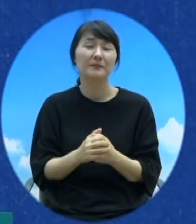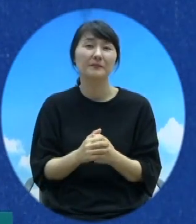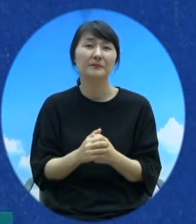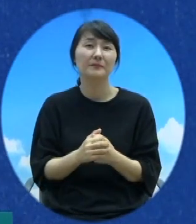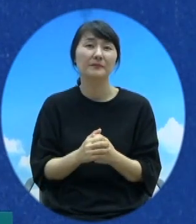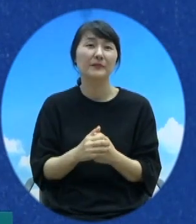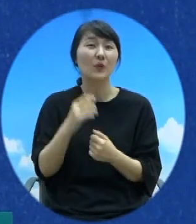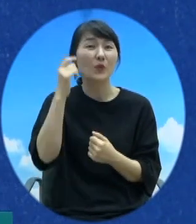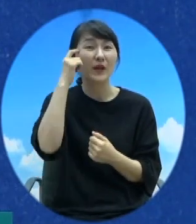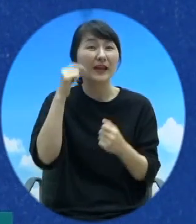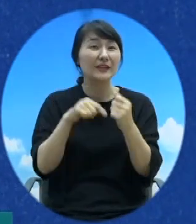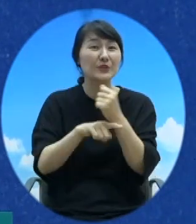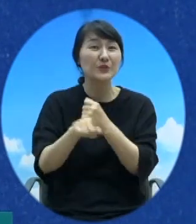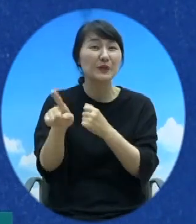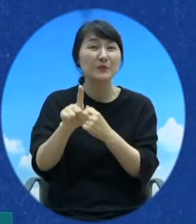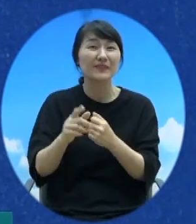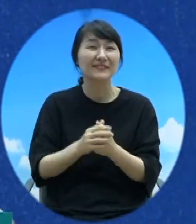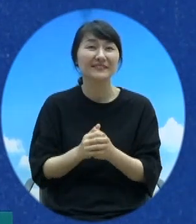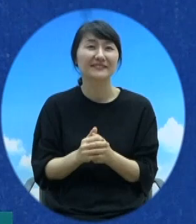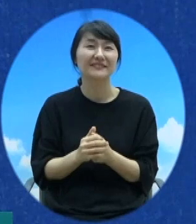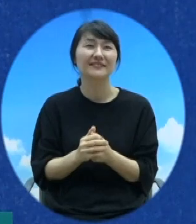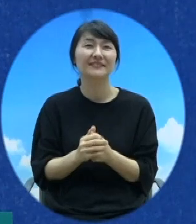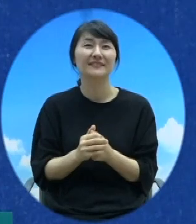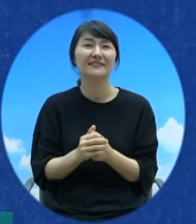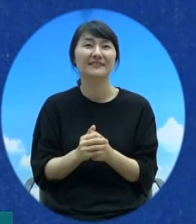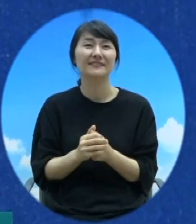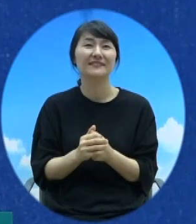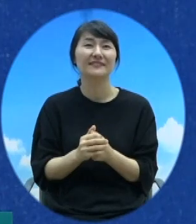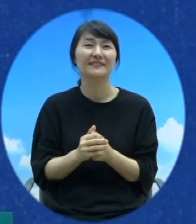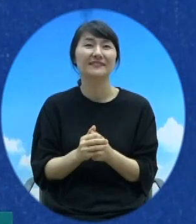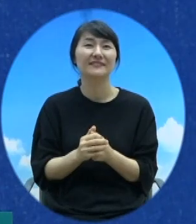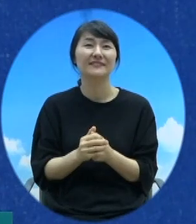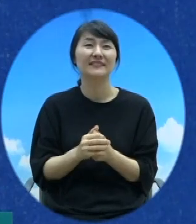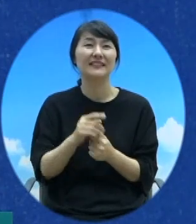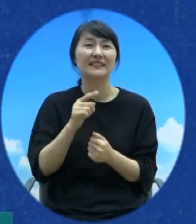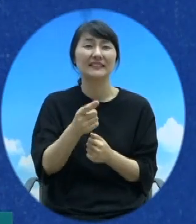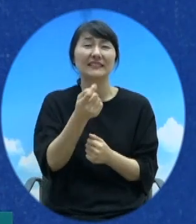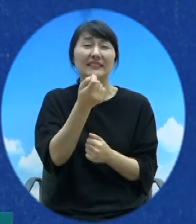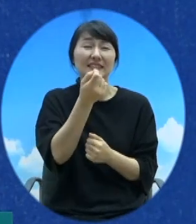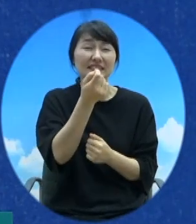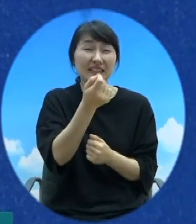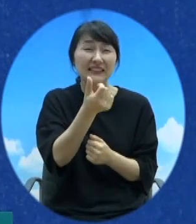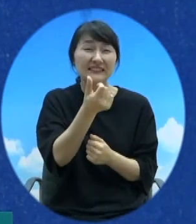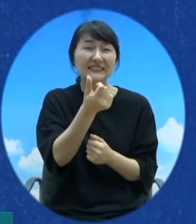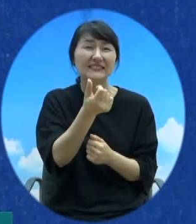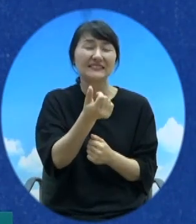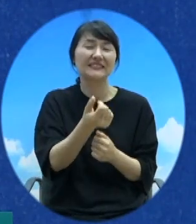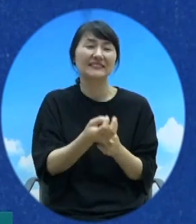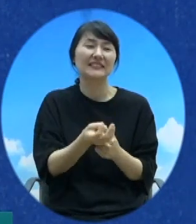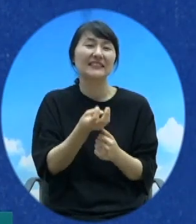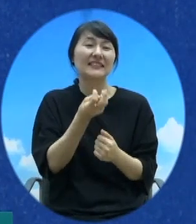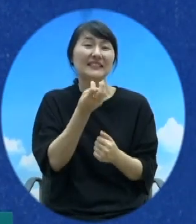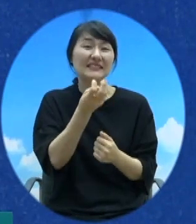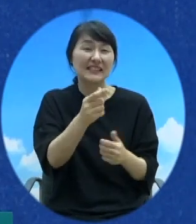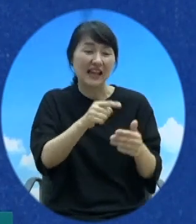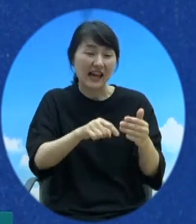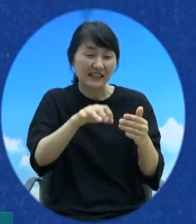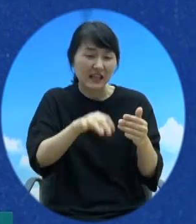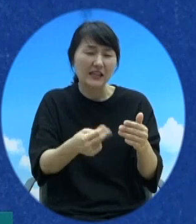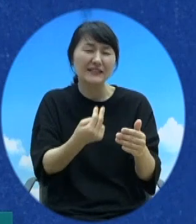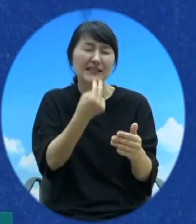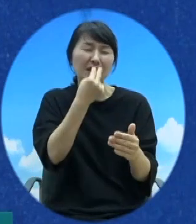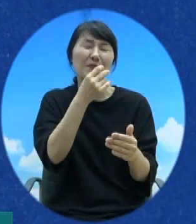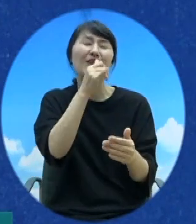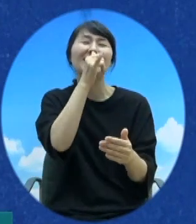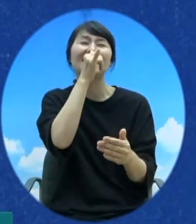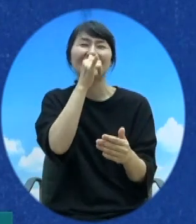왜 그렇죠? 그렇습니다. 그 작은 겨자씨 안에도 생명이